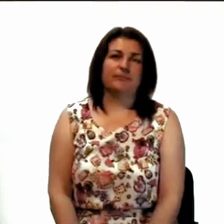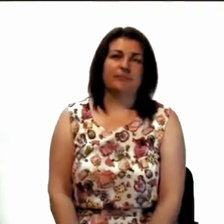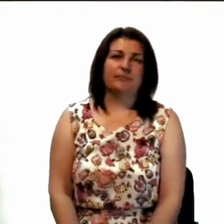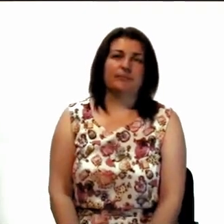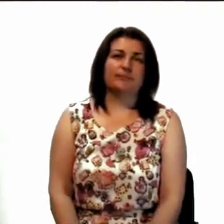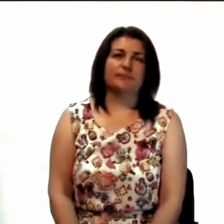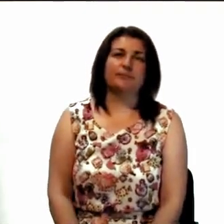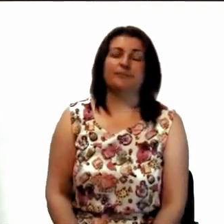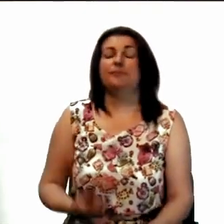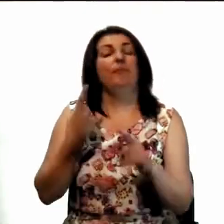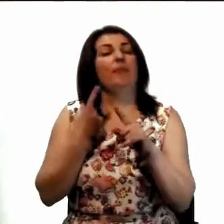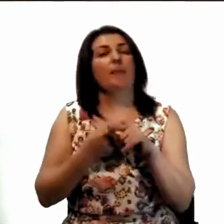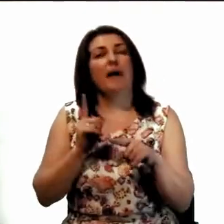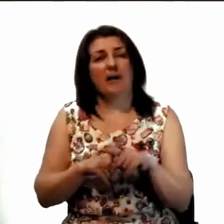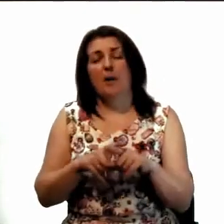Аминь. Поэтому